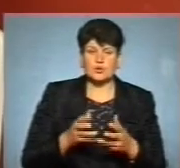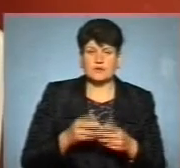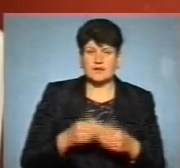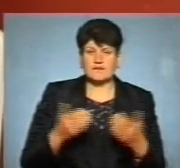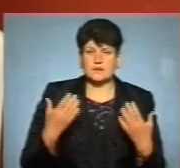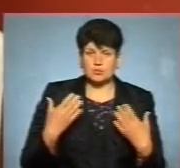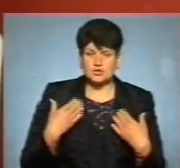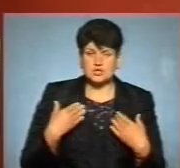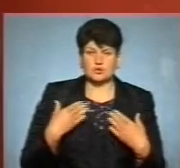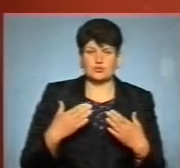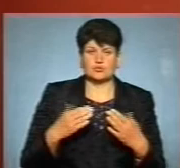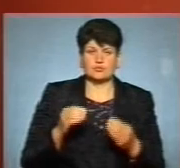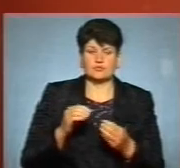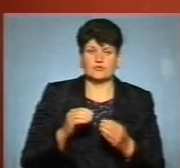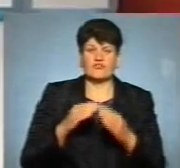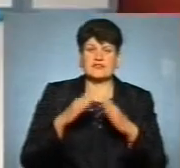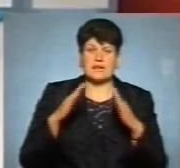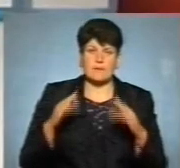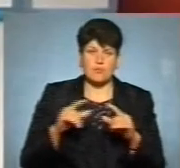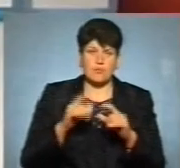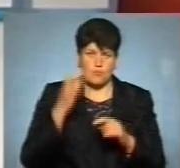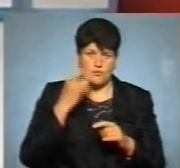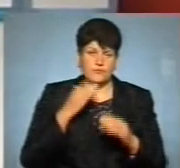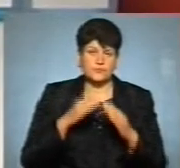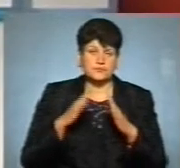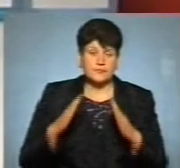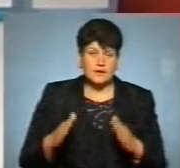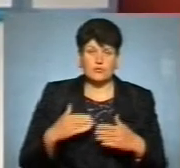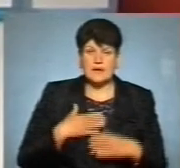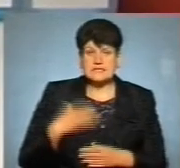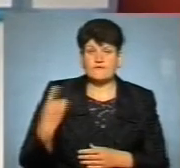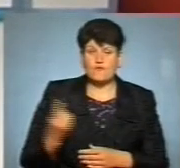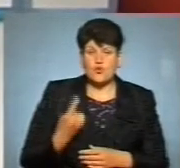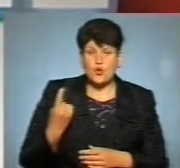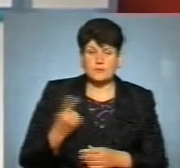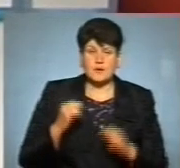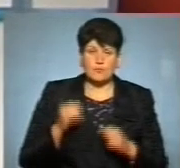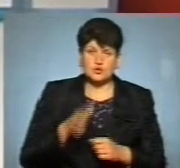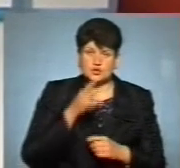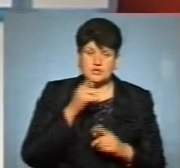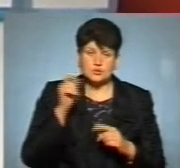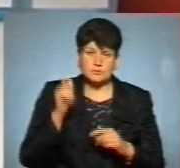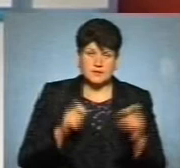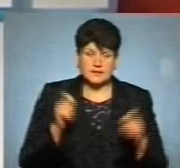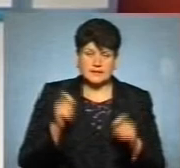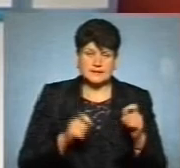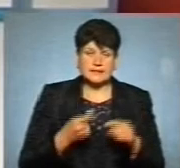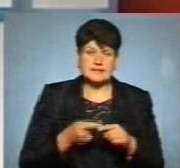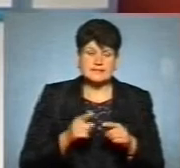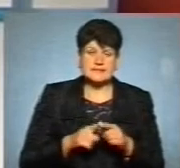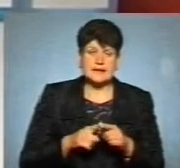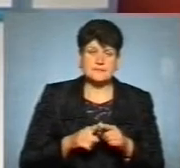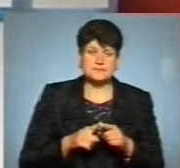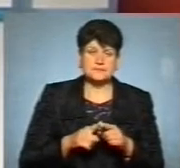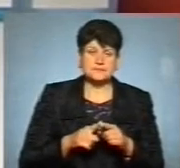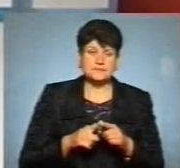відпочинок у стаціонарних таборах? Якщо взяти в нас по області безпосередньо, скільки може одночасно заїхати, це оцих 10 оздоровчих закладів,